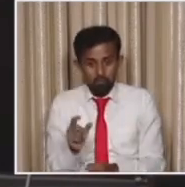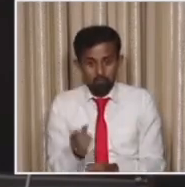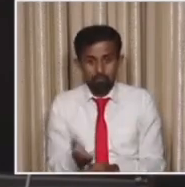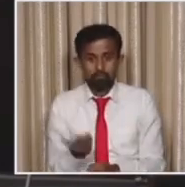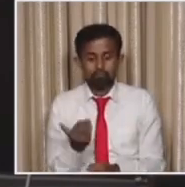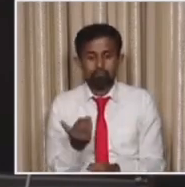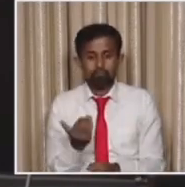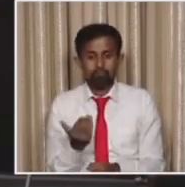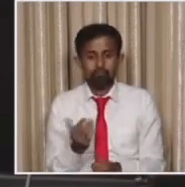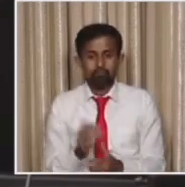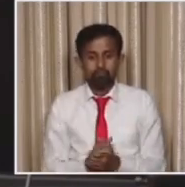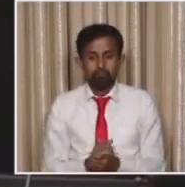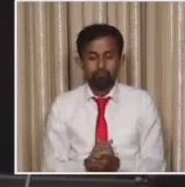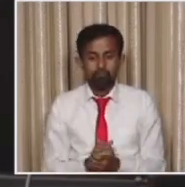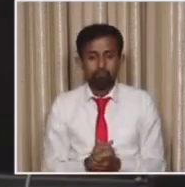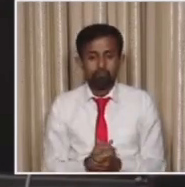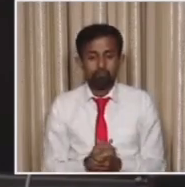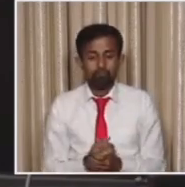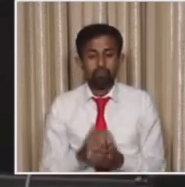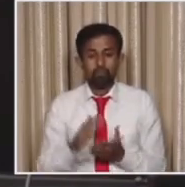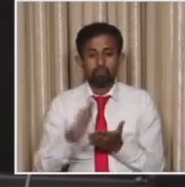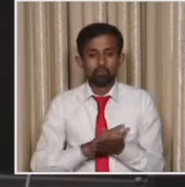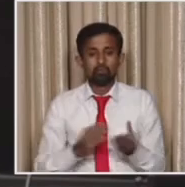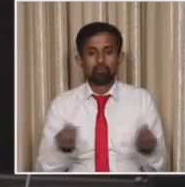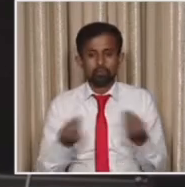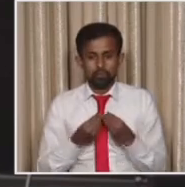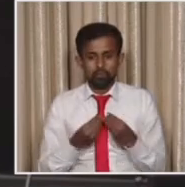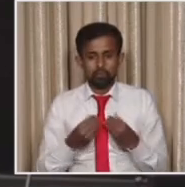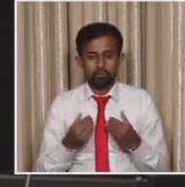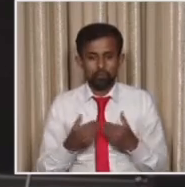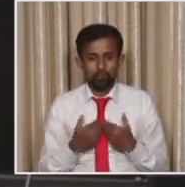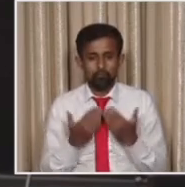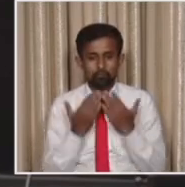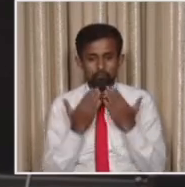ඉල්ලීම කරමින් මේ සඳහා සහාය දැක්වීම පිළිබඳ මගේ